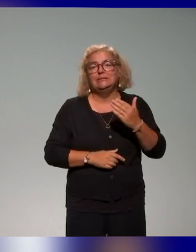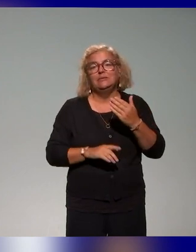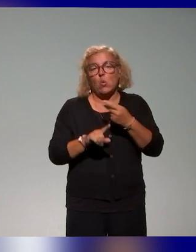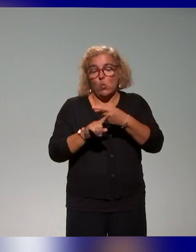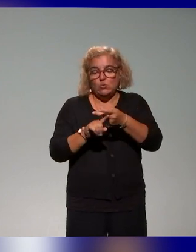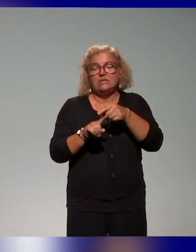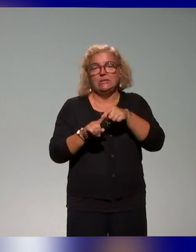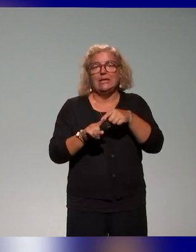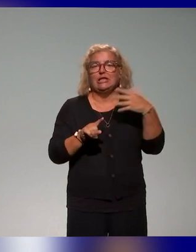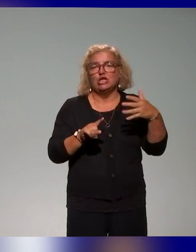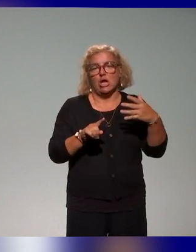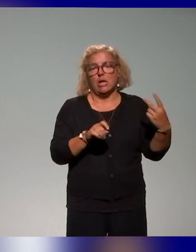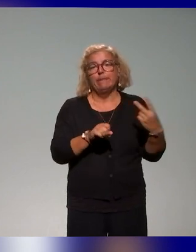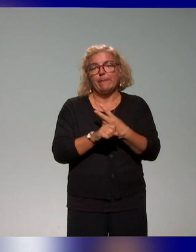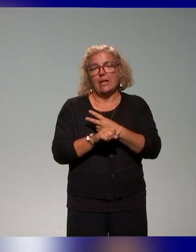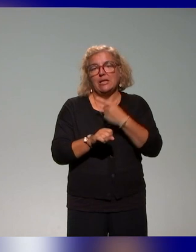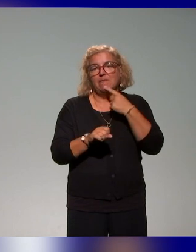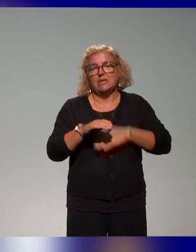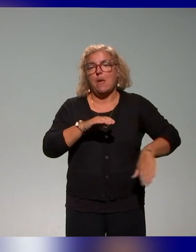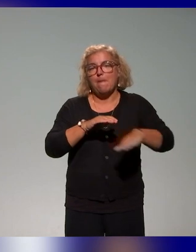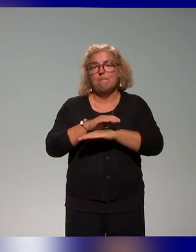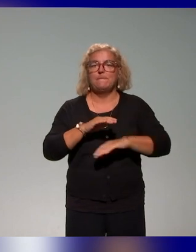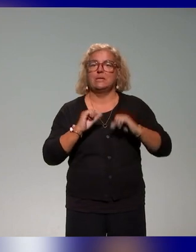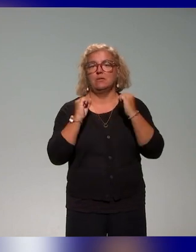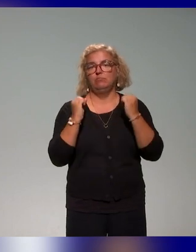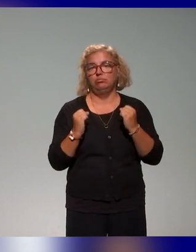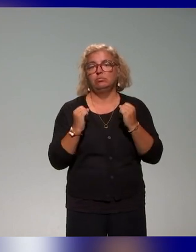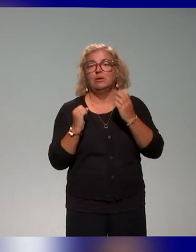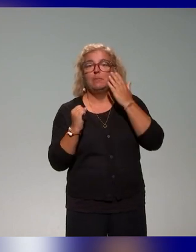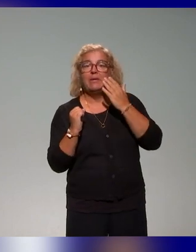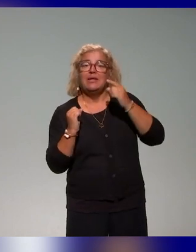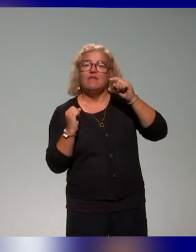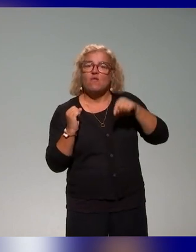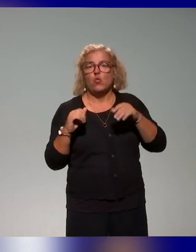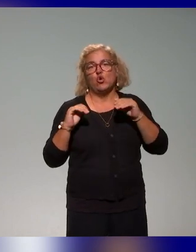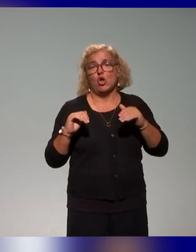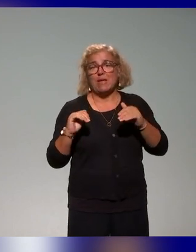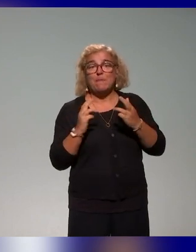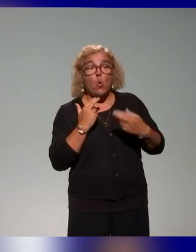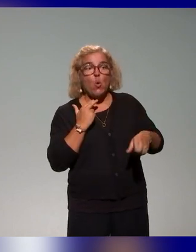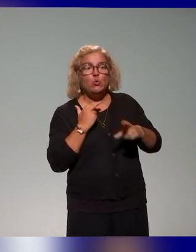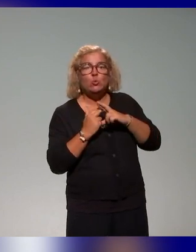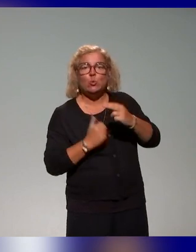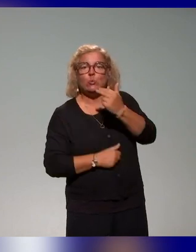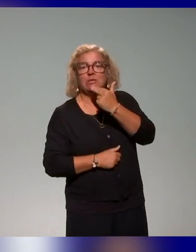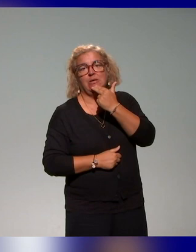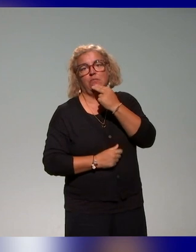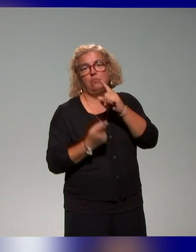permet énormément de choses. Il faut toujours avoir ce retour de l'usager, l'utilisateur